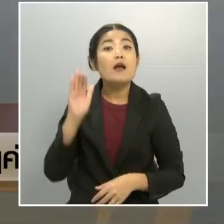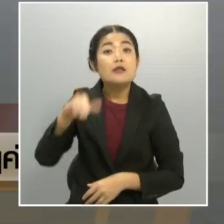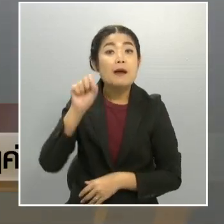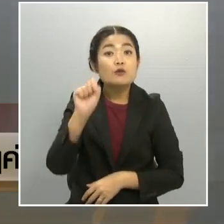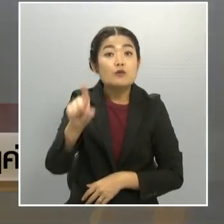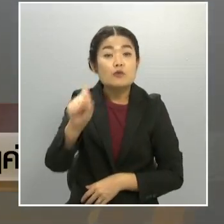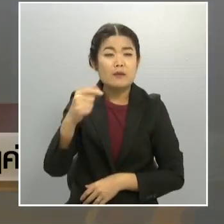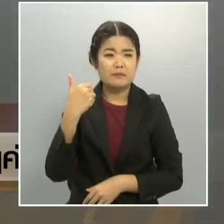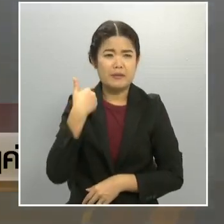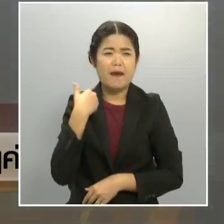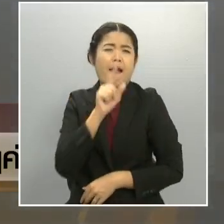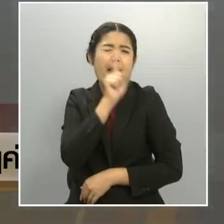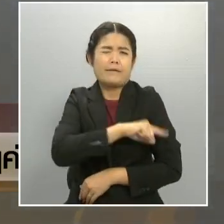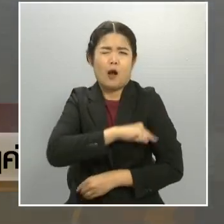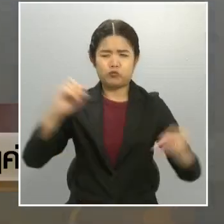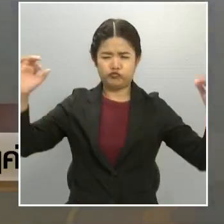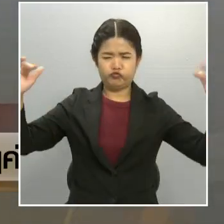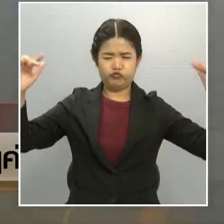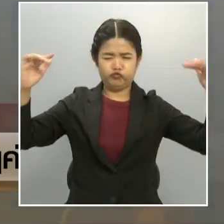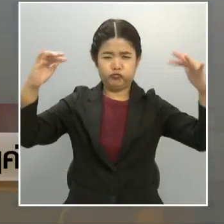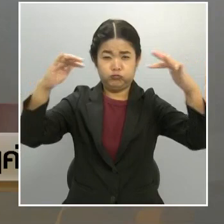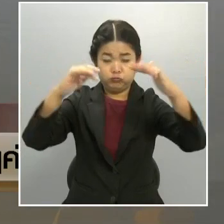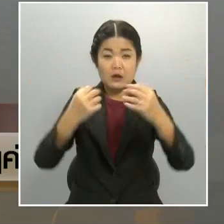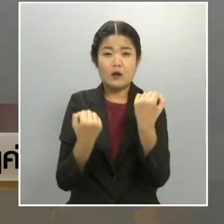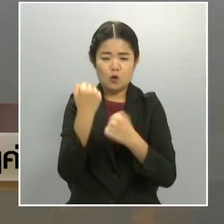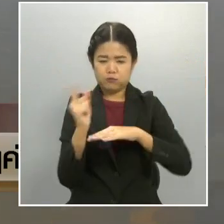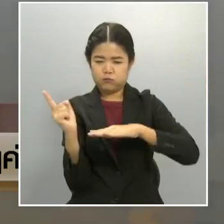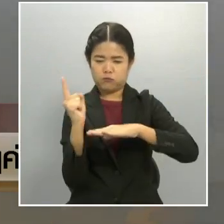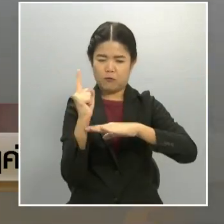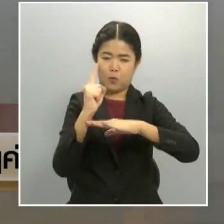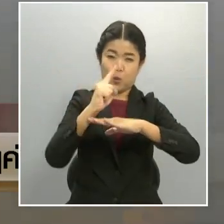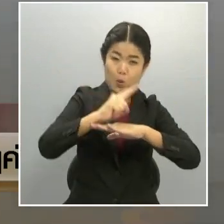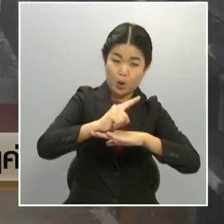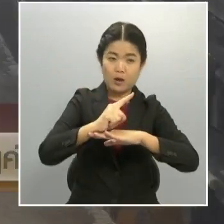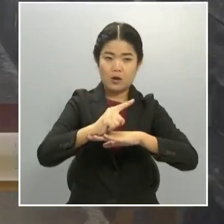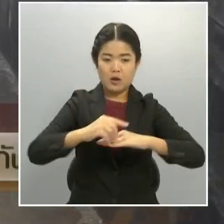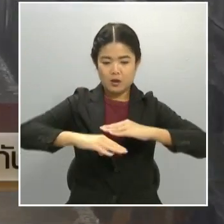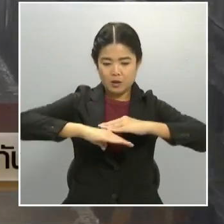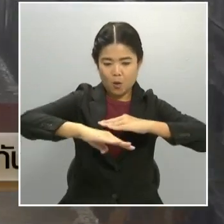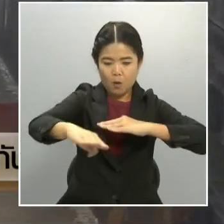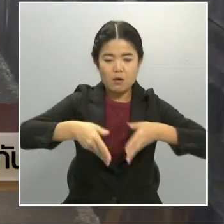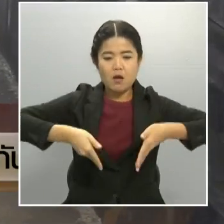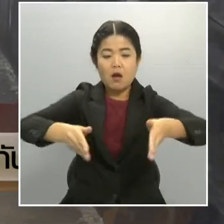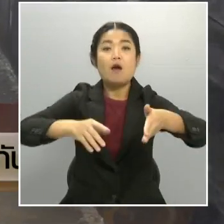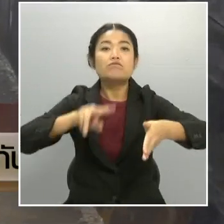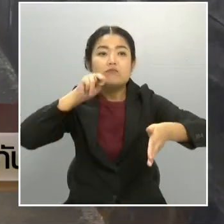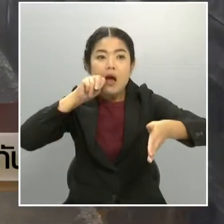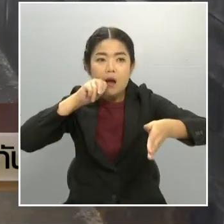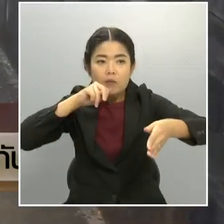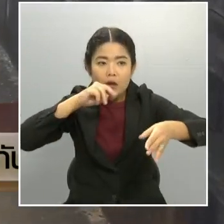ก็มีหมากร้ปกครุมหนาแน่นรสทำคามเร็วไม่ได้พื้นทนนก็เปลี่ดชื้นสonsider nov 610.